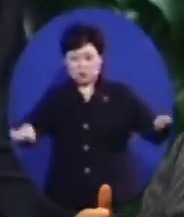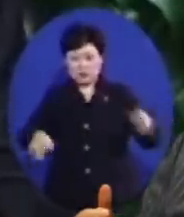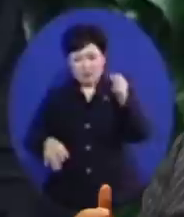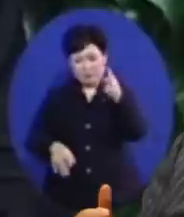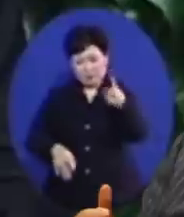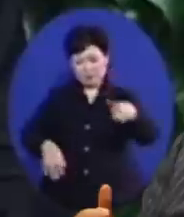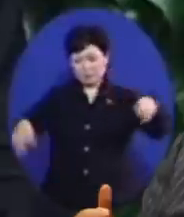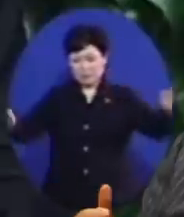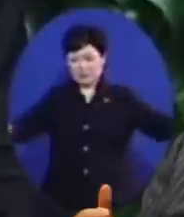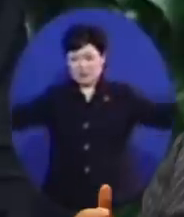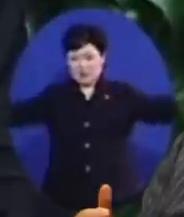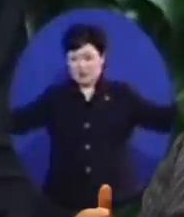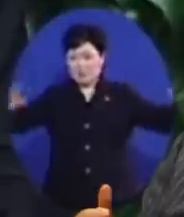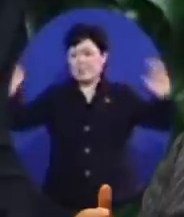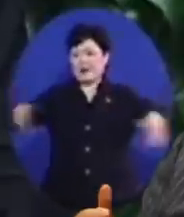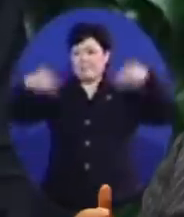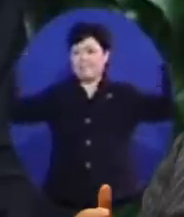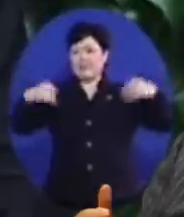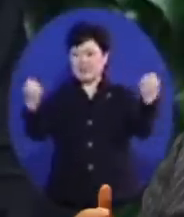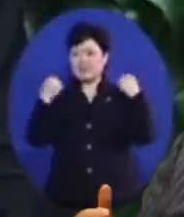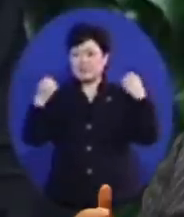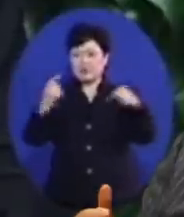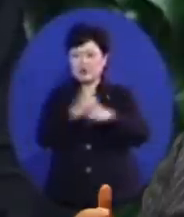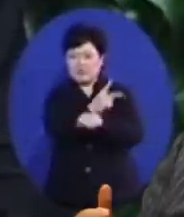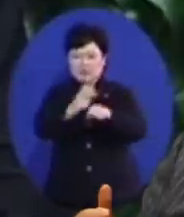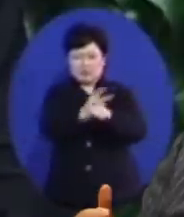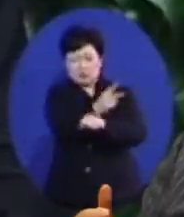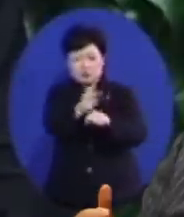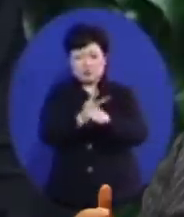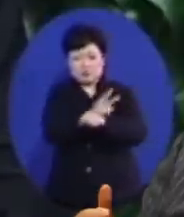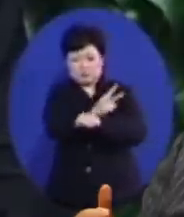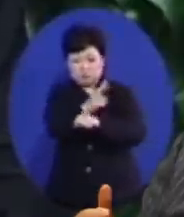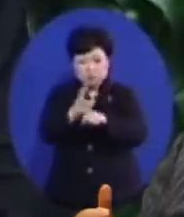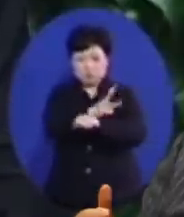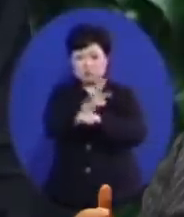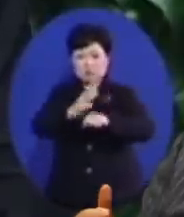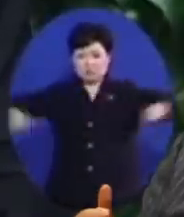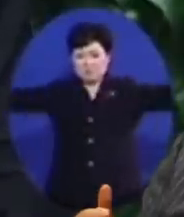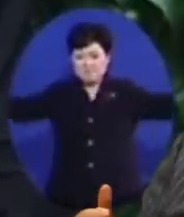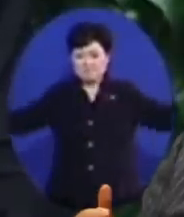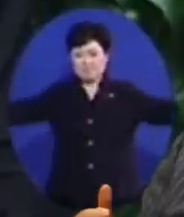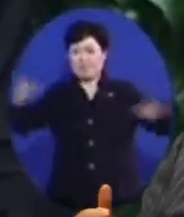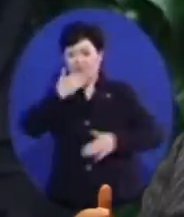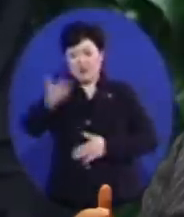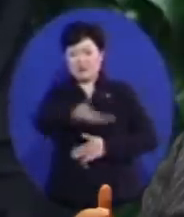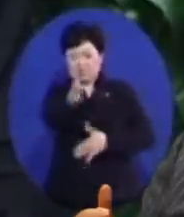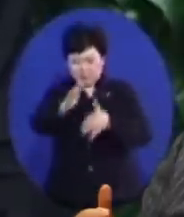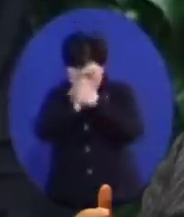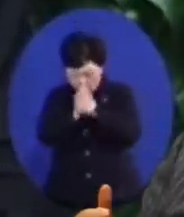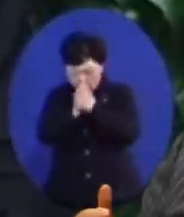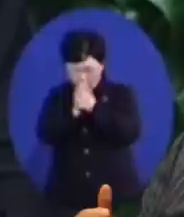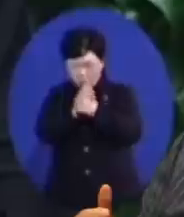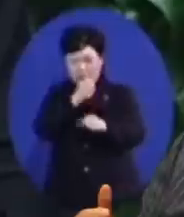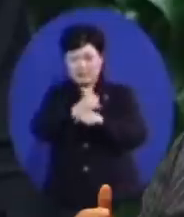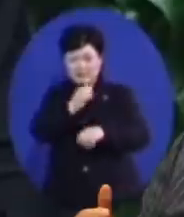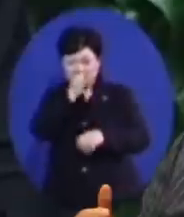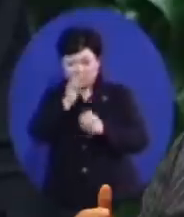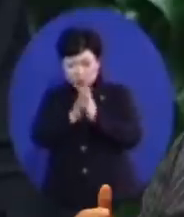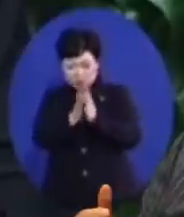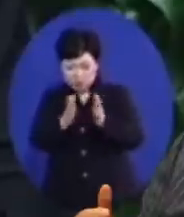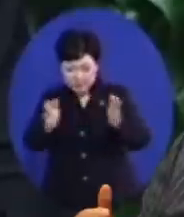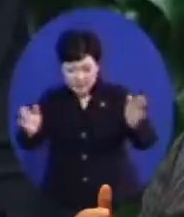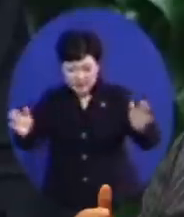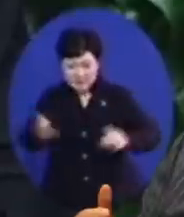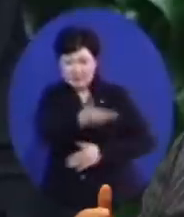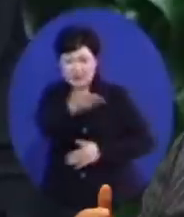바람 타고 그 바람의 힘으로 몇 시간이고 나르는 것입니다. 여러분이 기도하는데 출발할 때